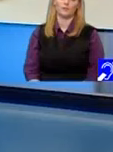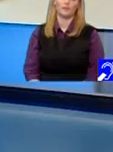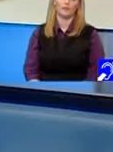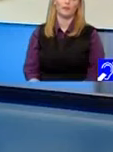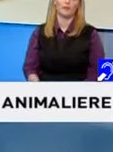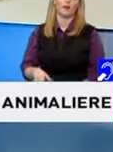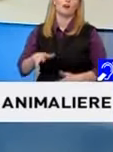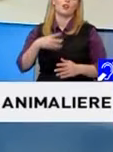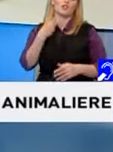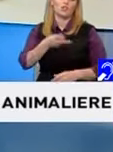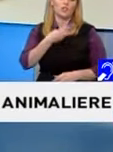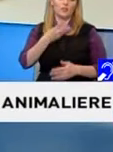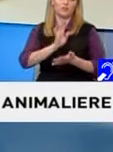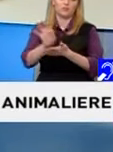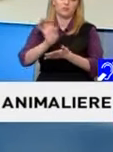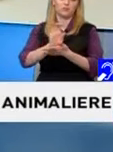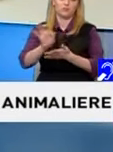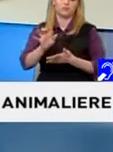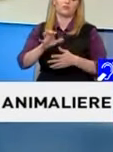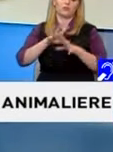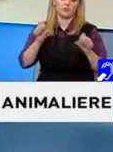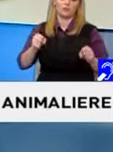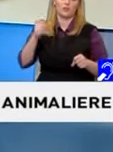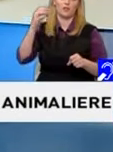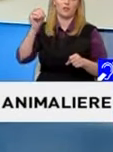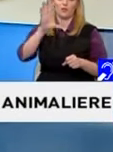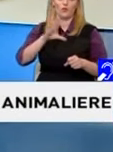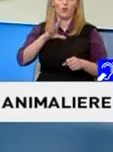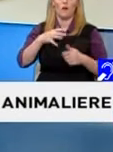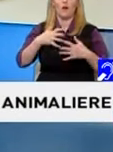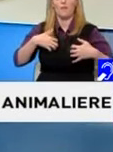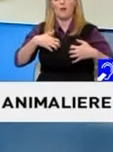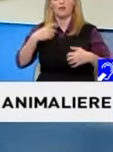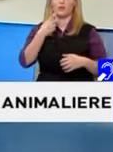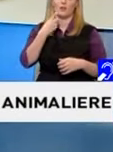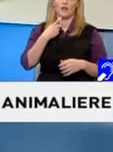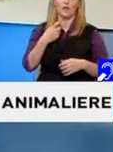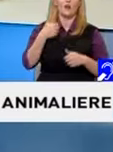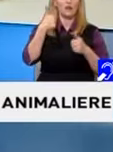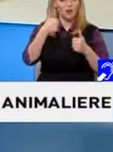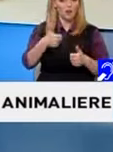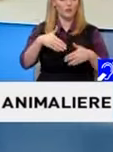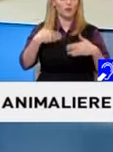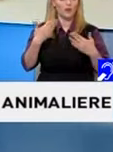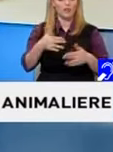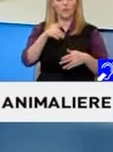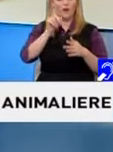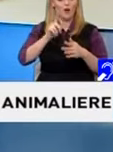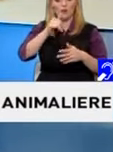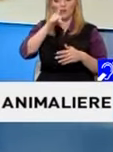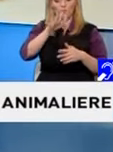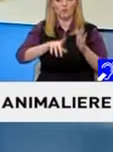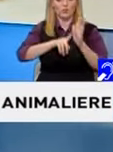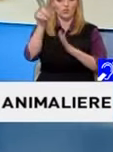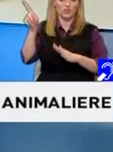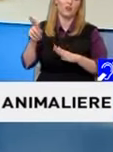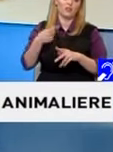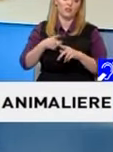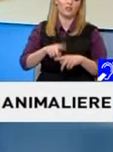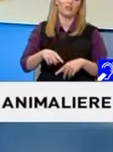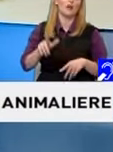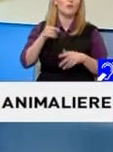Intenția autorităților de a exporta în Uniunea Europeană carne și ouă este o idee bună, dar nu poate fi pusă în practică deocamdată. Și asta